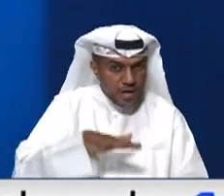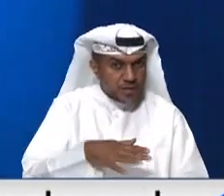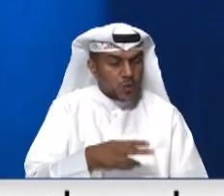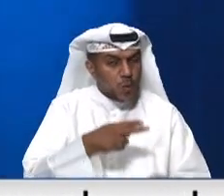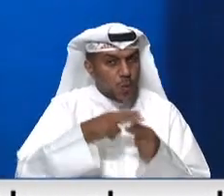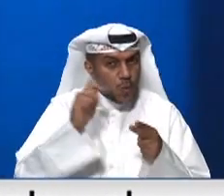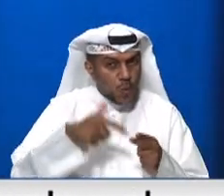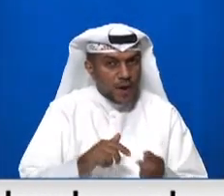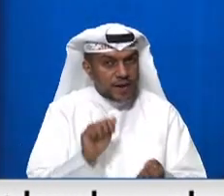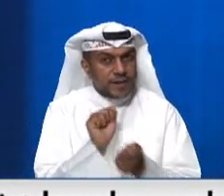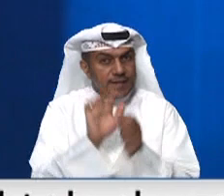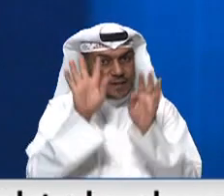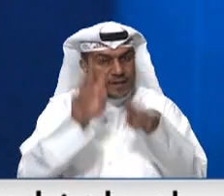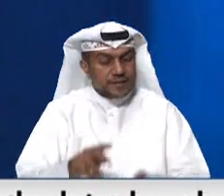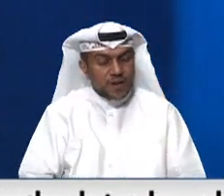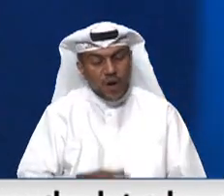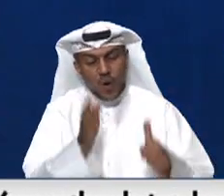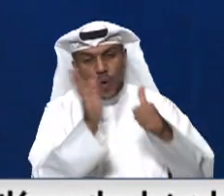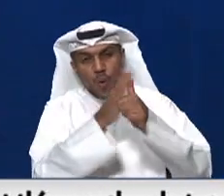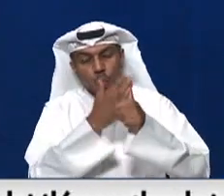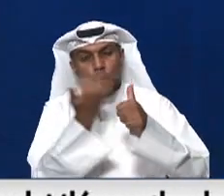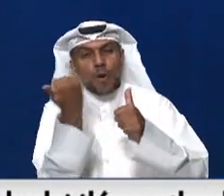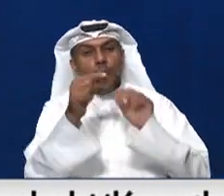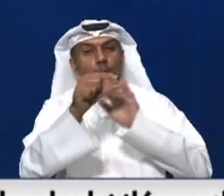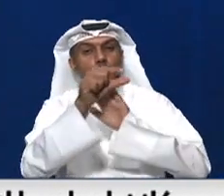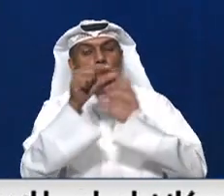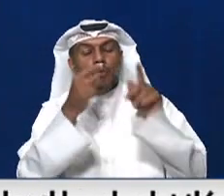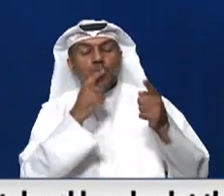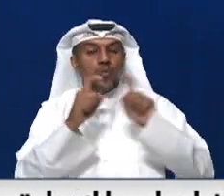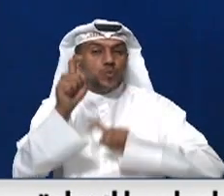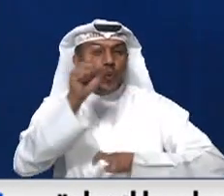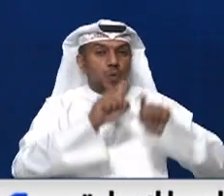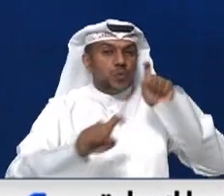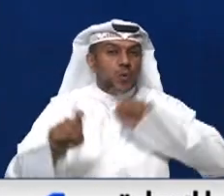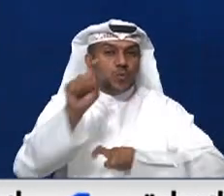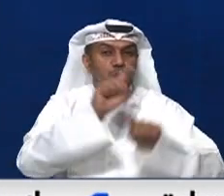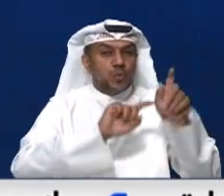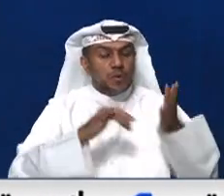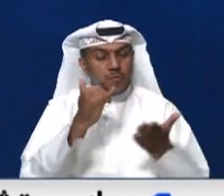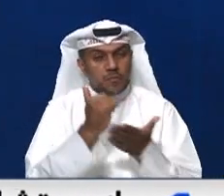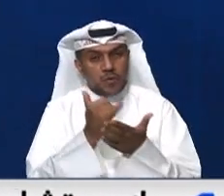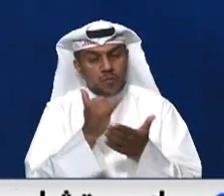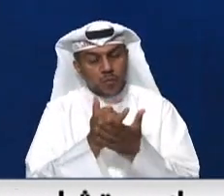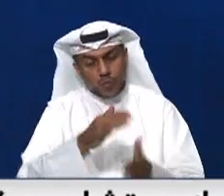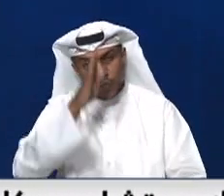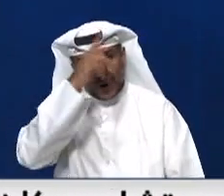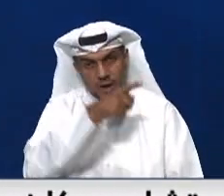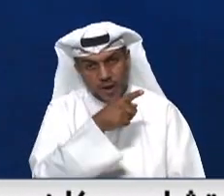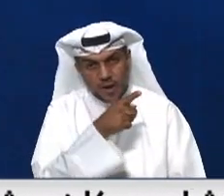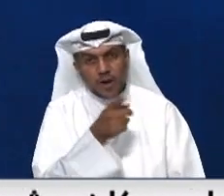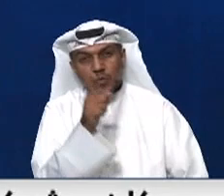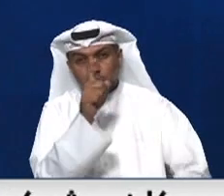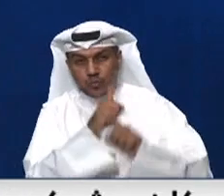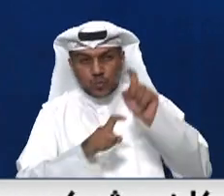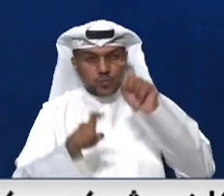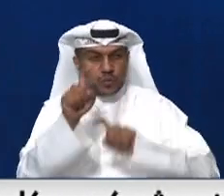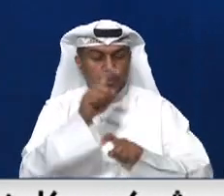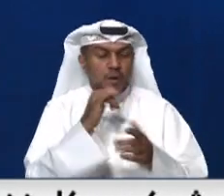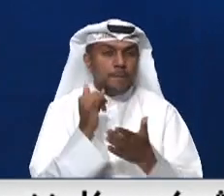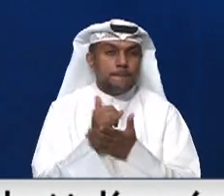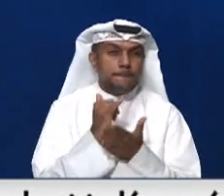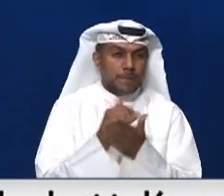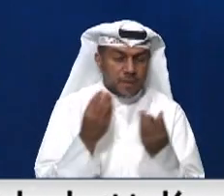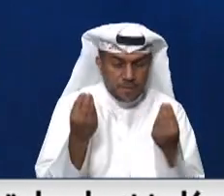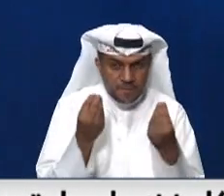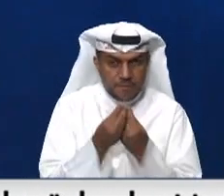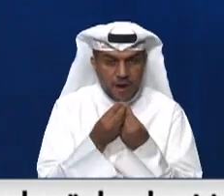الكويتيين على رأس المباحثة الثنائية فيها والتي تمت مع القيادة السياسية وكافة المسؤولين